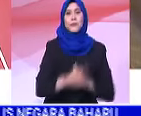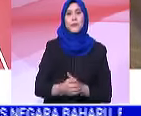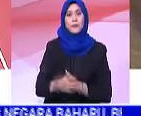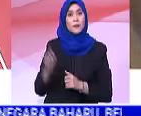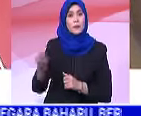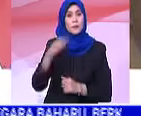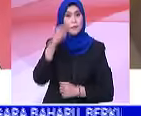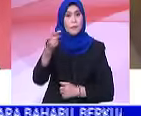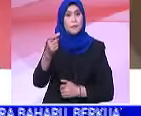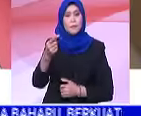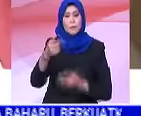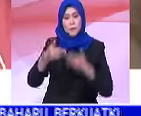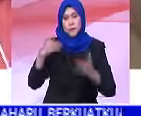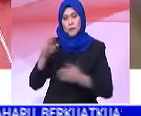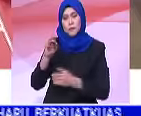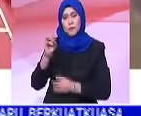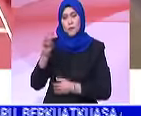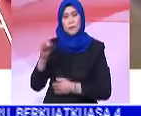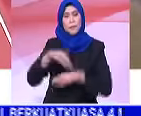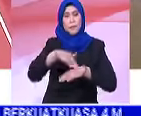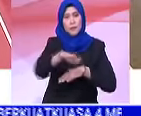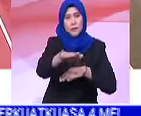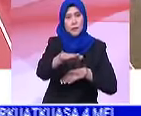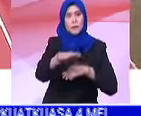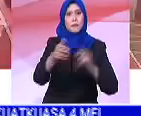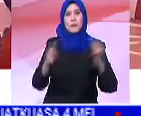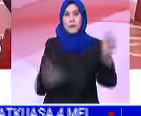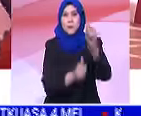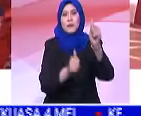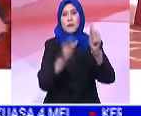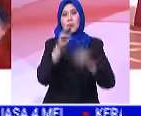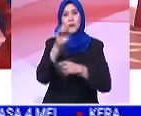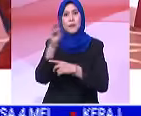Nazifuddin, MOM sebelum ini pernah menghantar atlet petang negara di bawah spanduk MOM ke